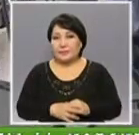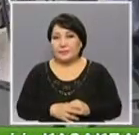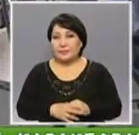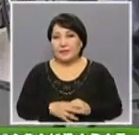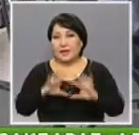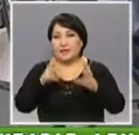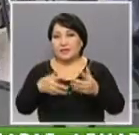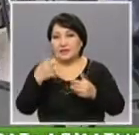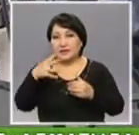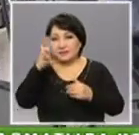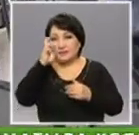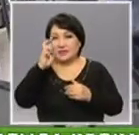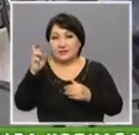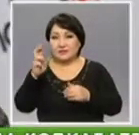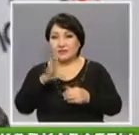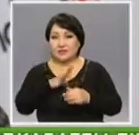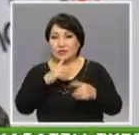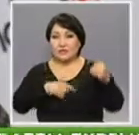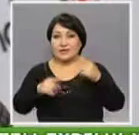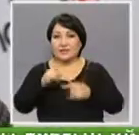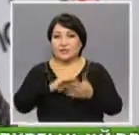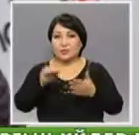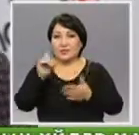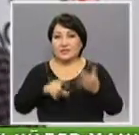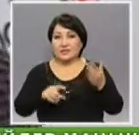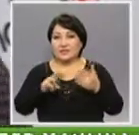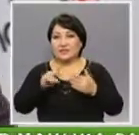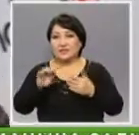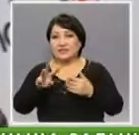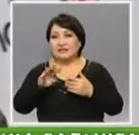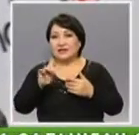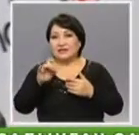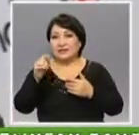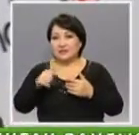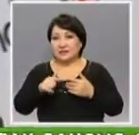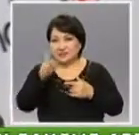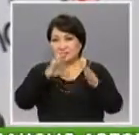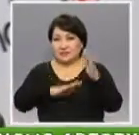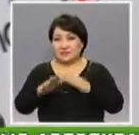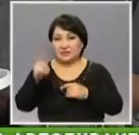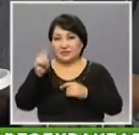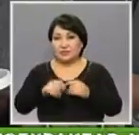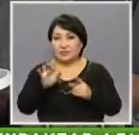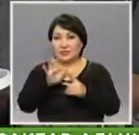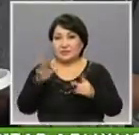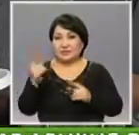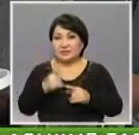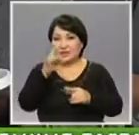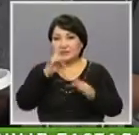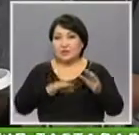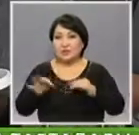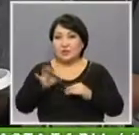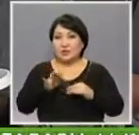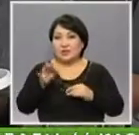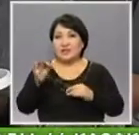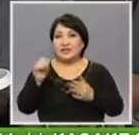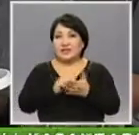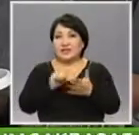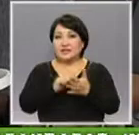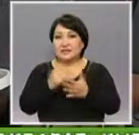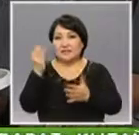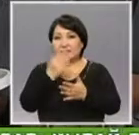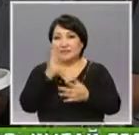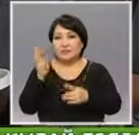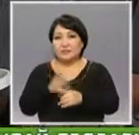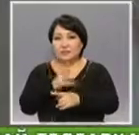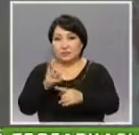Әлемнің 40 мемлекетінде болып қайтқан журналист Нина Вангтың біздің елімізге келу мақсаты бір. Ол Қазақстан туралы деректі фильм түсіру. Бүгінде аспан